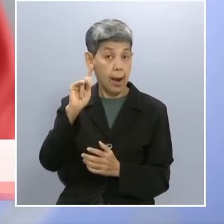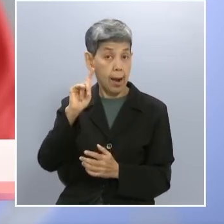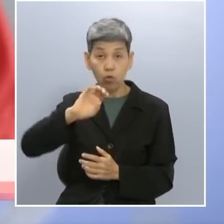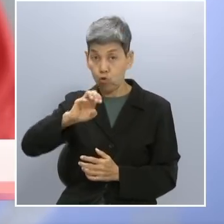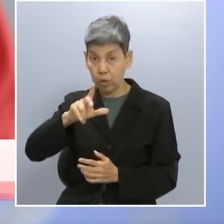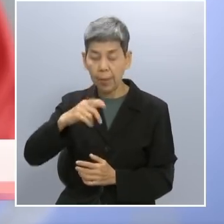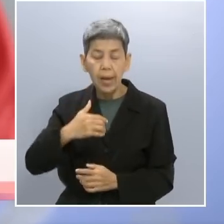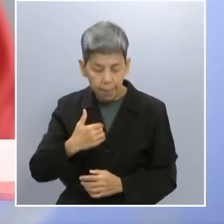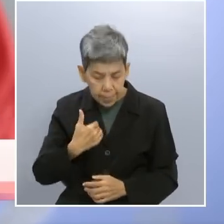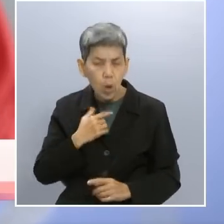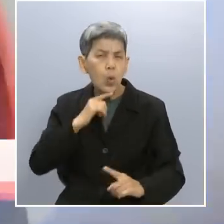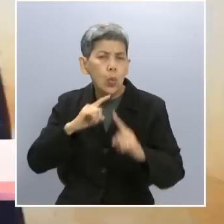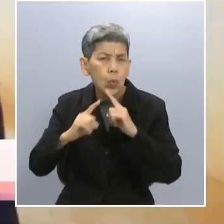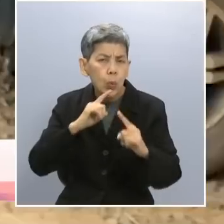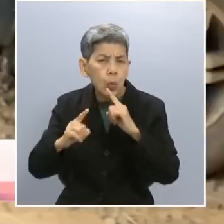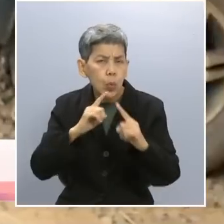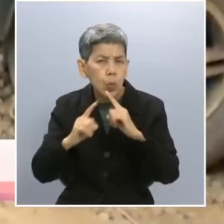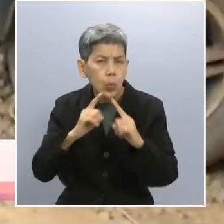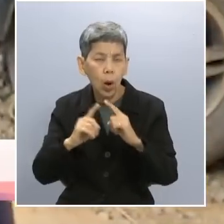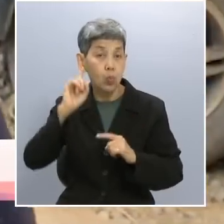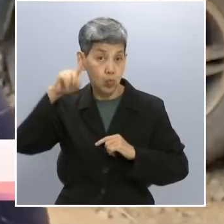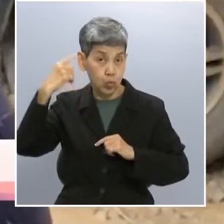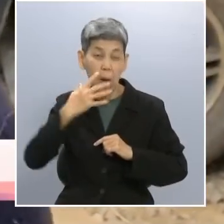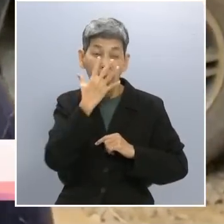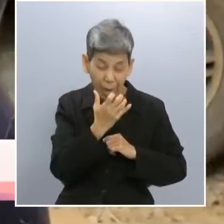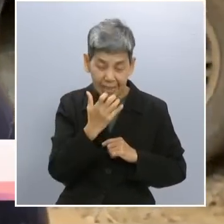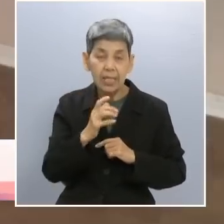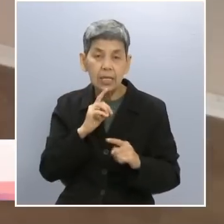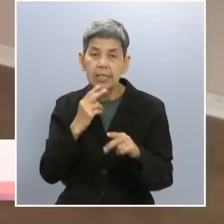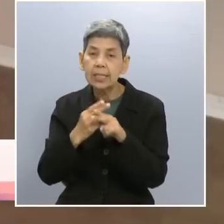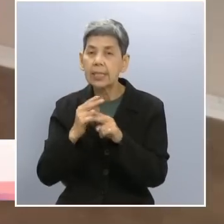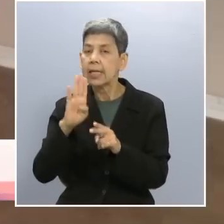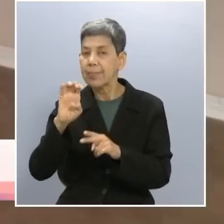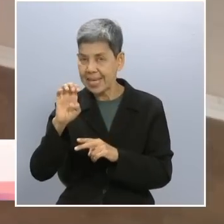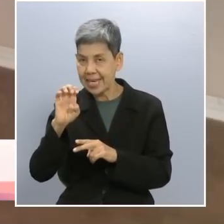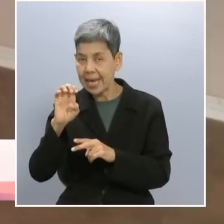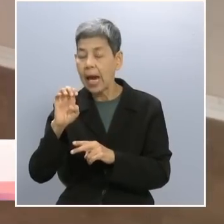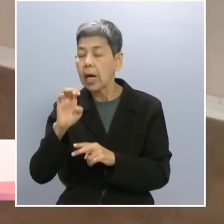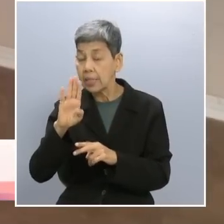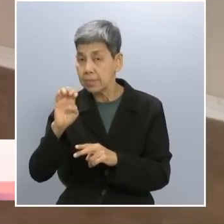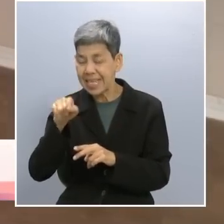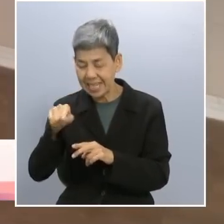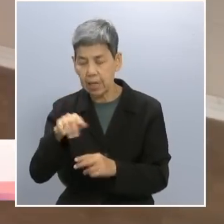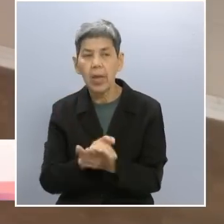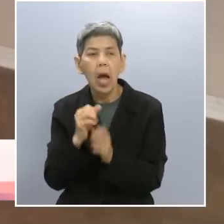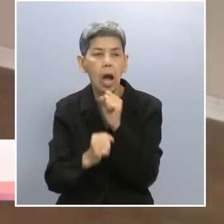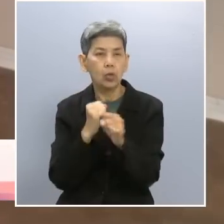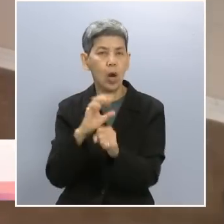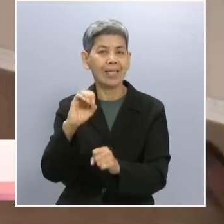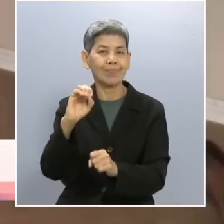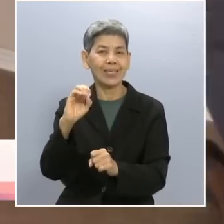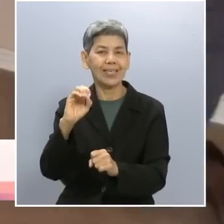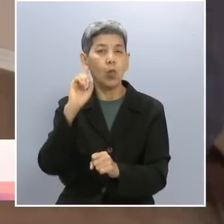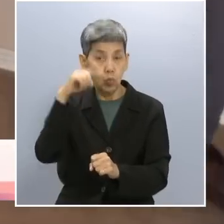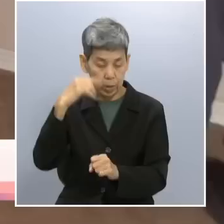ฮะได้มีโอกาสพูดคุยครับกับทางคุณผู้หญิงผู้เสียหายอีกคนนึงครับชื่อว่าคุณบีเป็นนามสมมุตินะฮะอายุแก 50ปีคนนี้